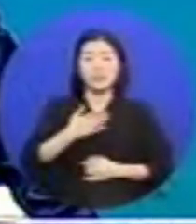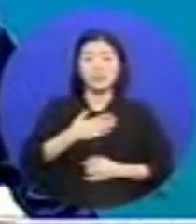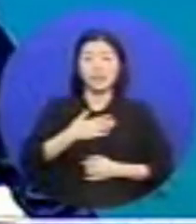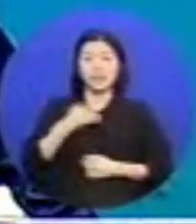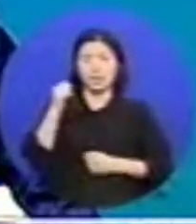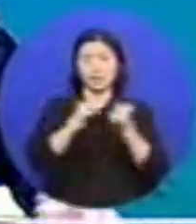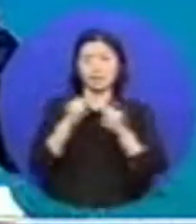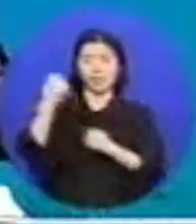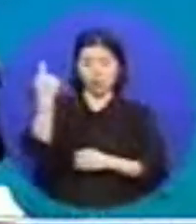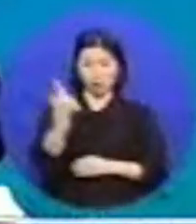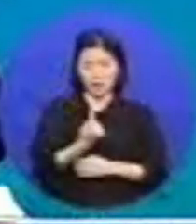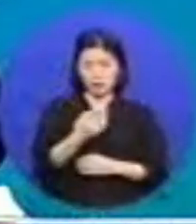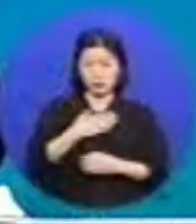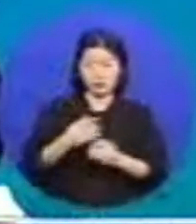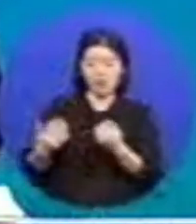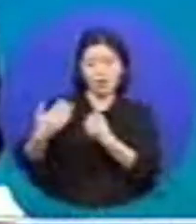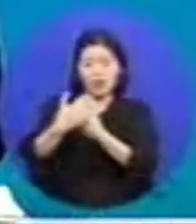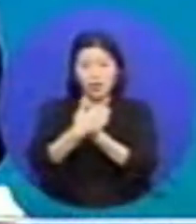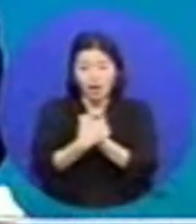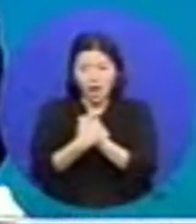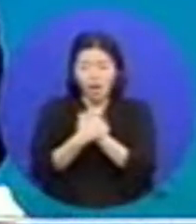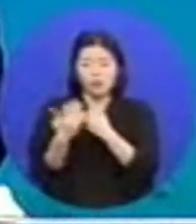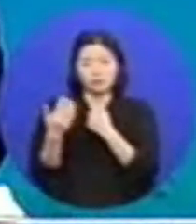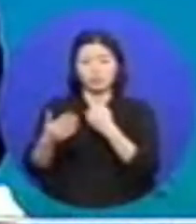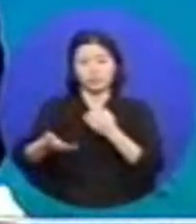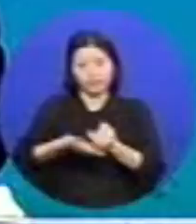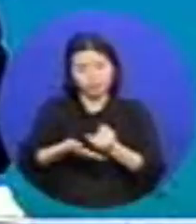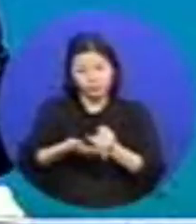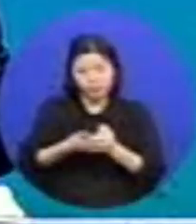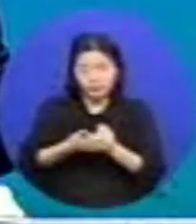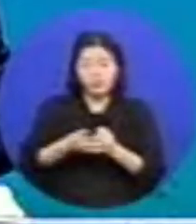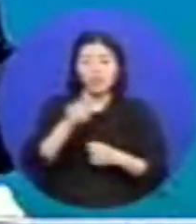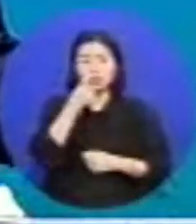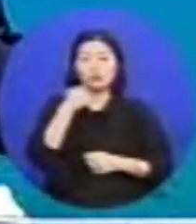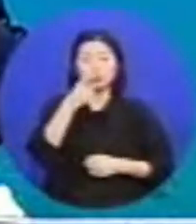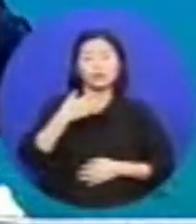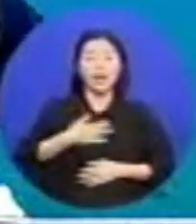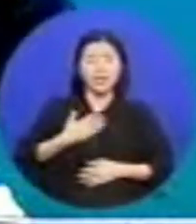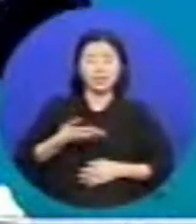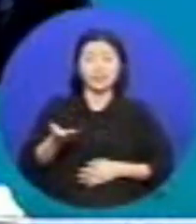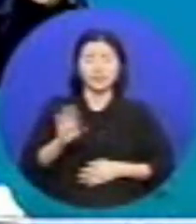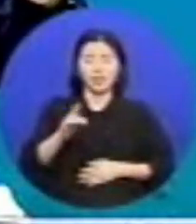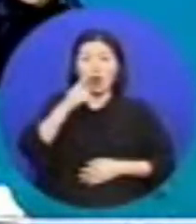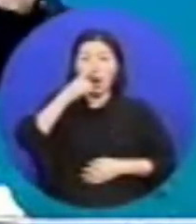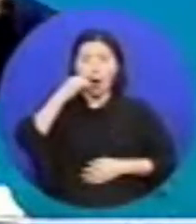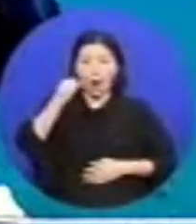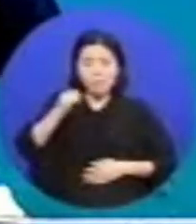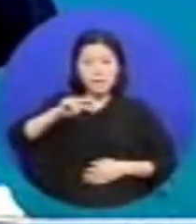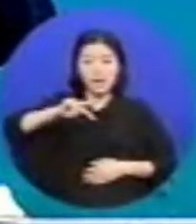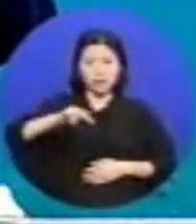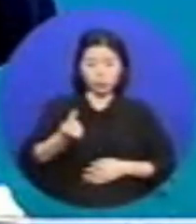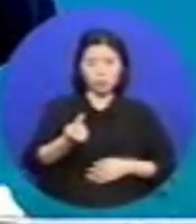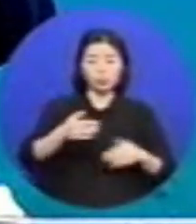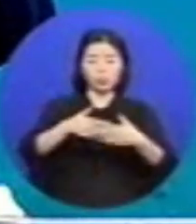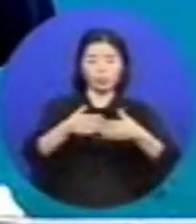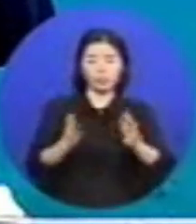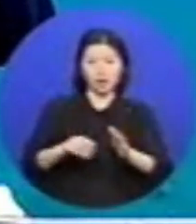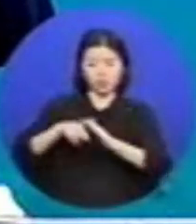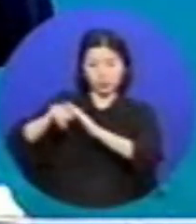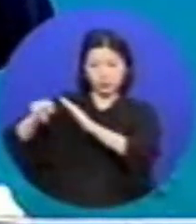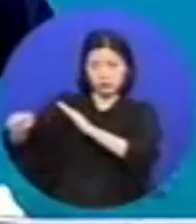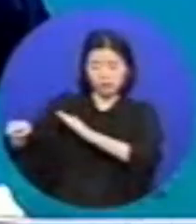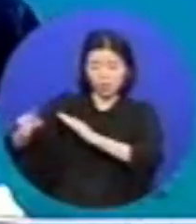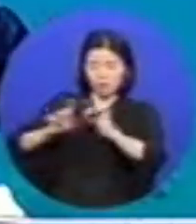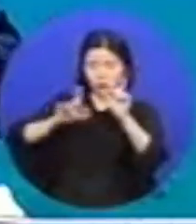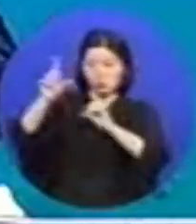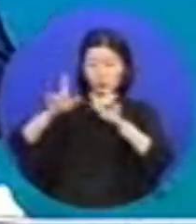달려와서 나를 끌어안아주고 달래줄 줄 알았는데 그런데 엄마마저 방으로 들어가는 그때 그